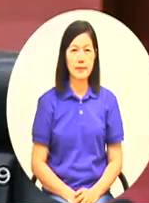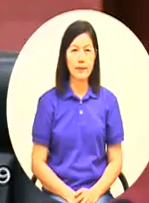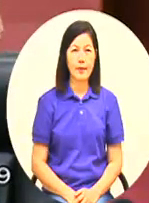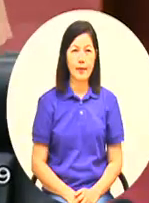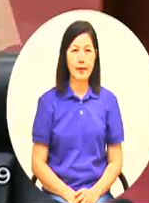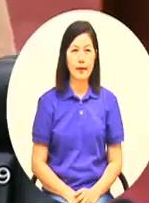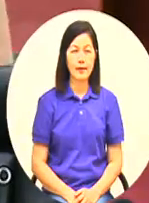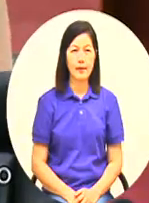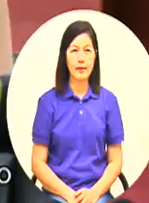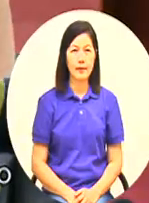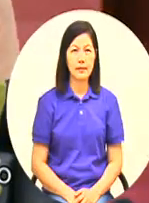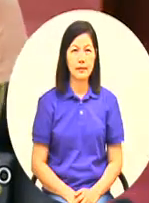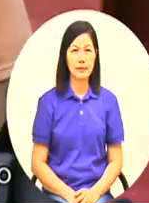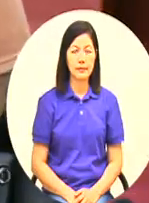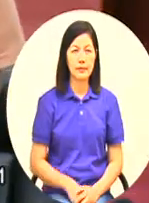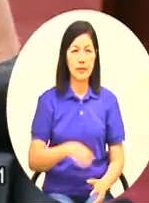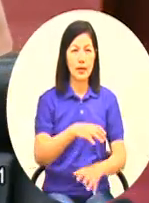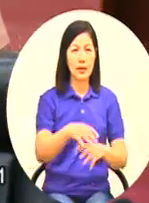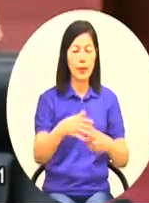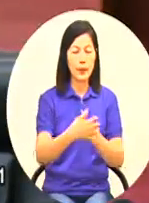咱个迄个环保局对不对？吼、哦。